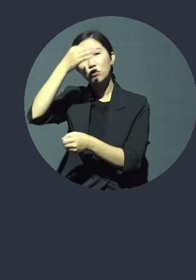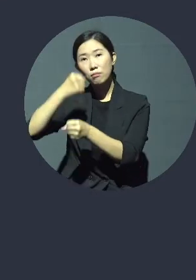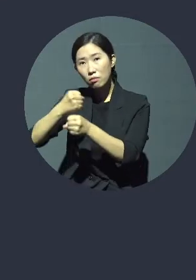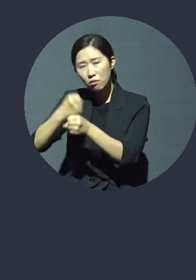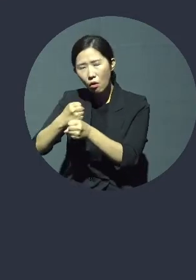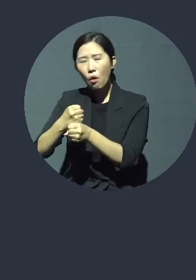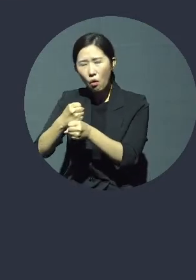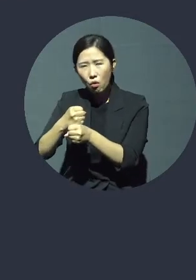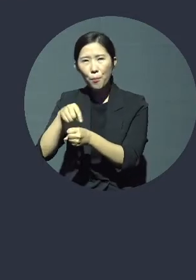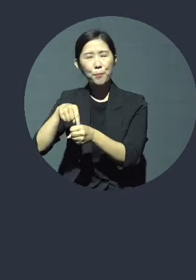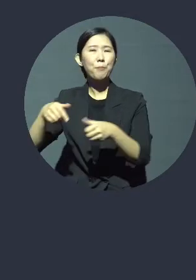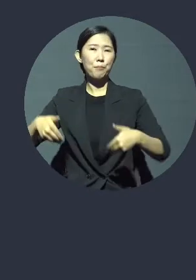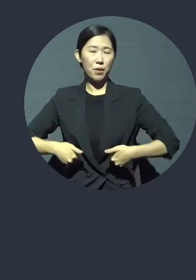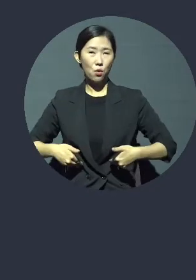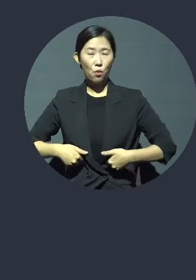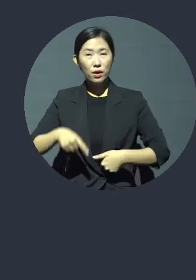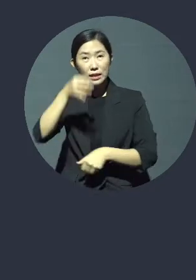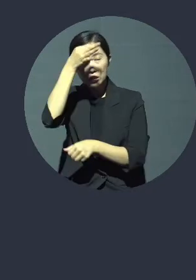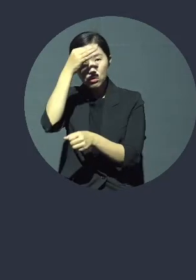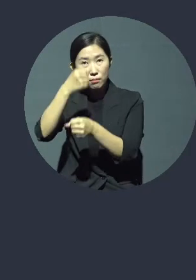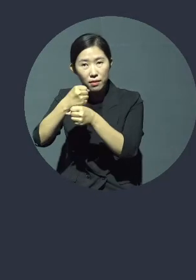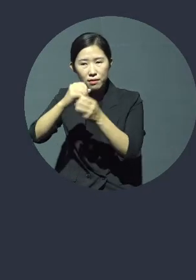생각합니다.